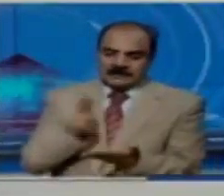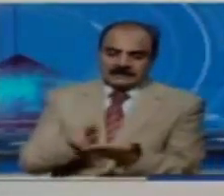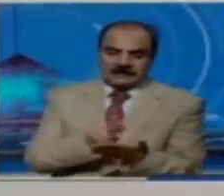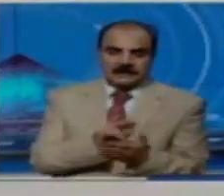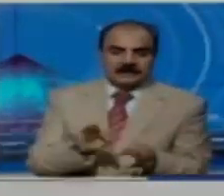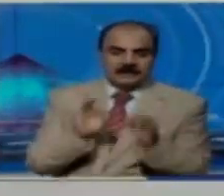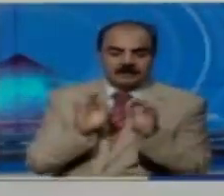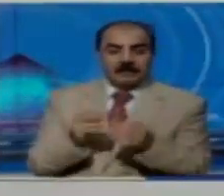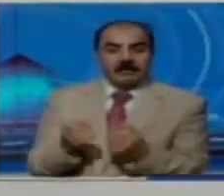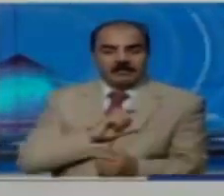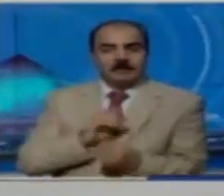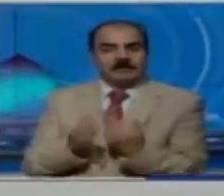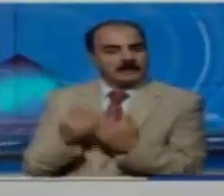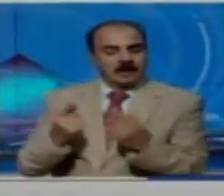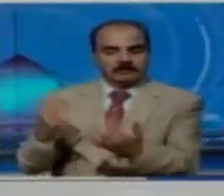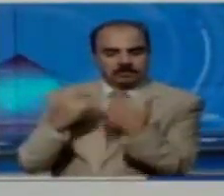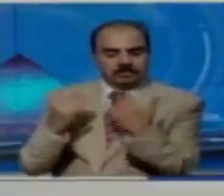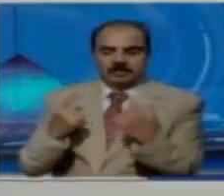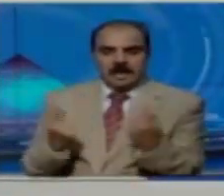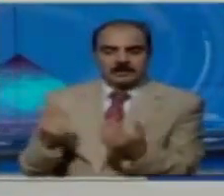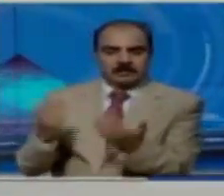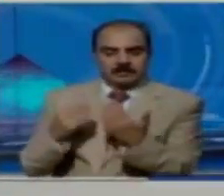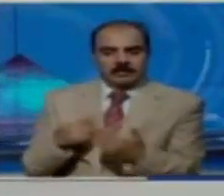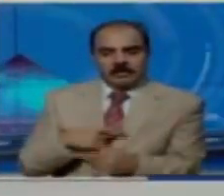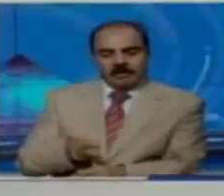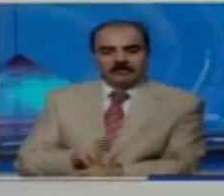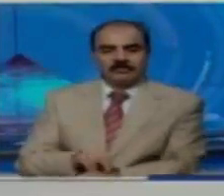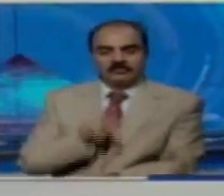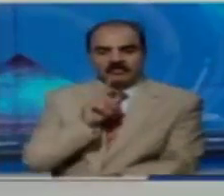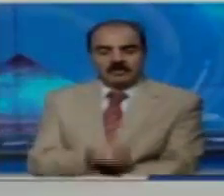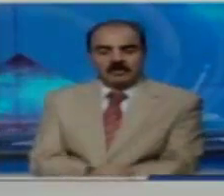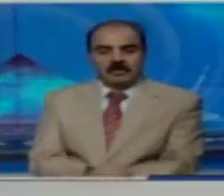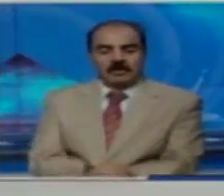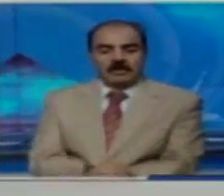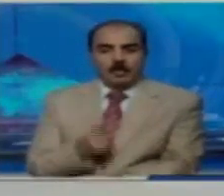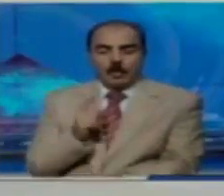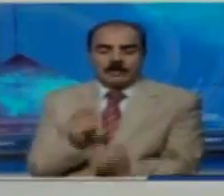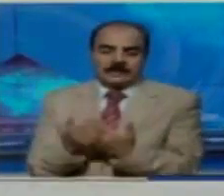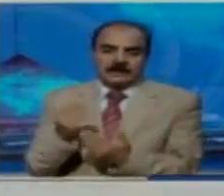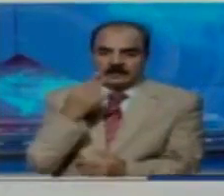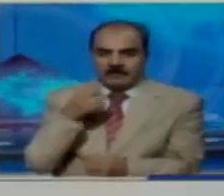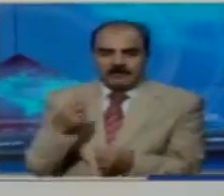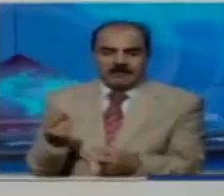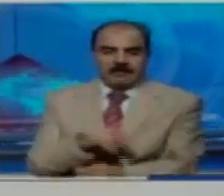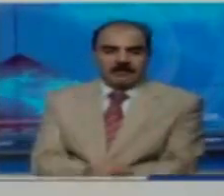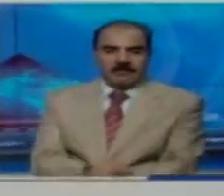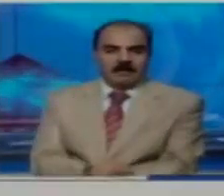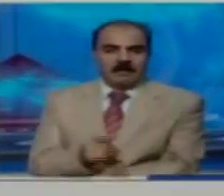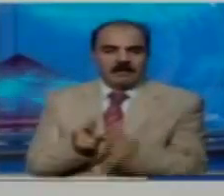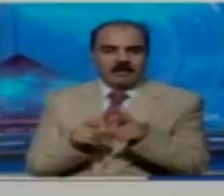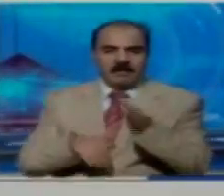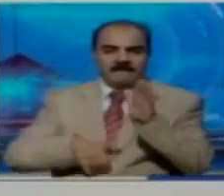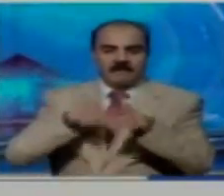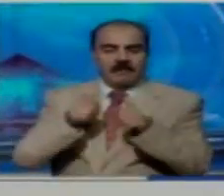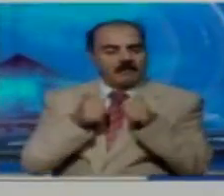واستقبال معتادة وطبيعية ان شاء الله خلال الايام القادمة اللي هي دفعة اولى جديدة ان شاء الله. الكلية هنا مجهزة بعلى